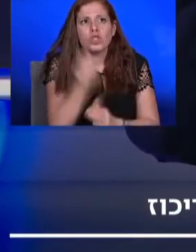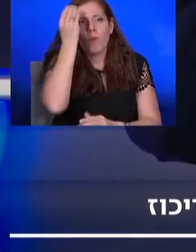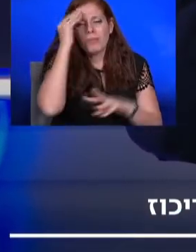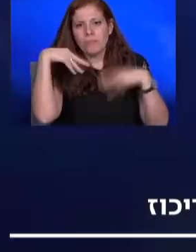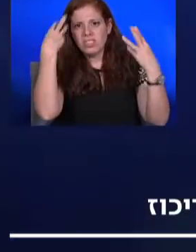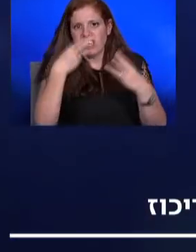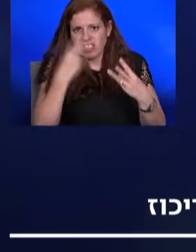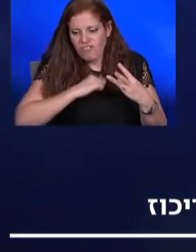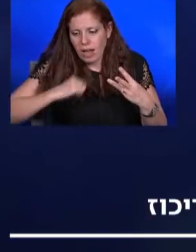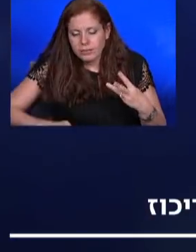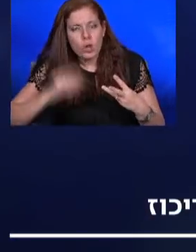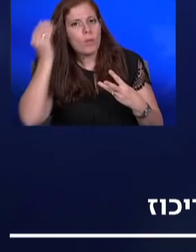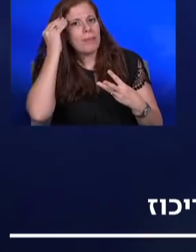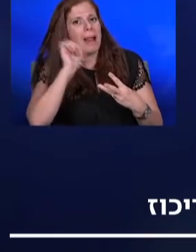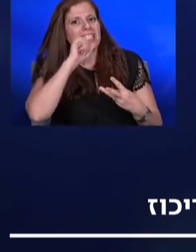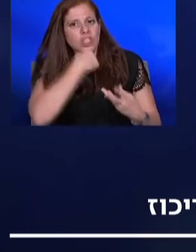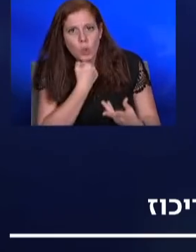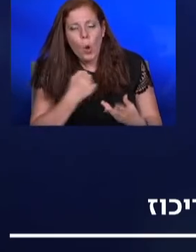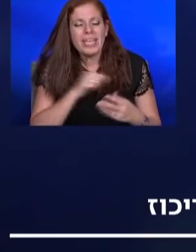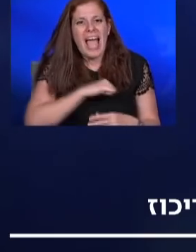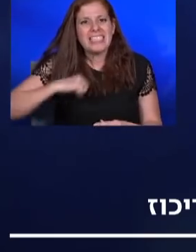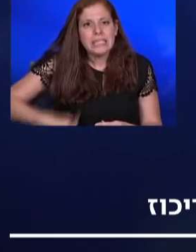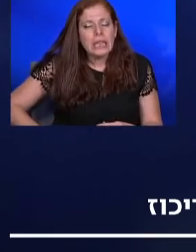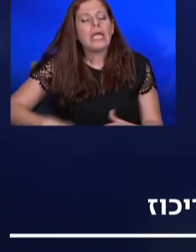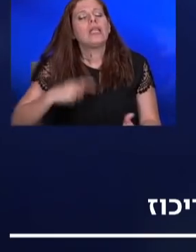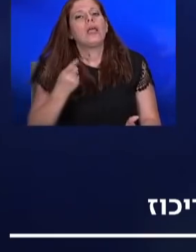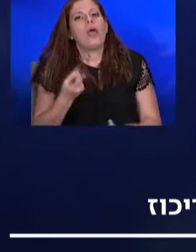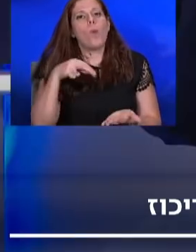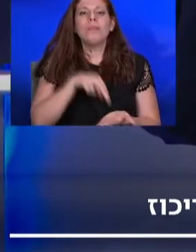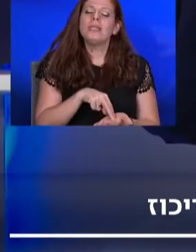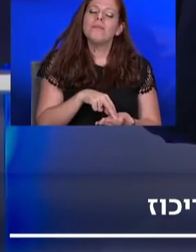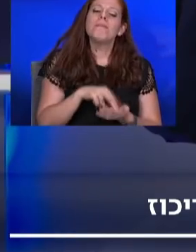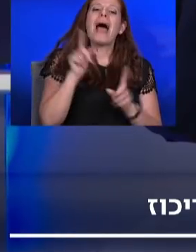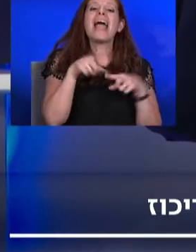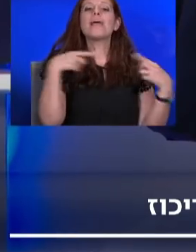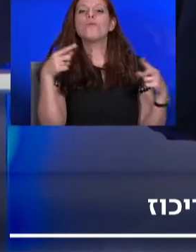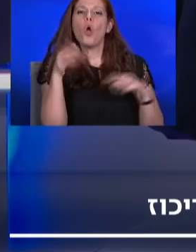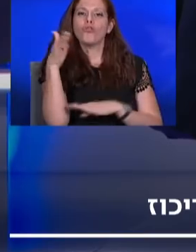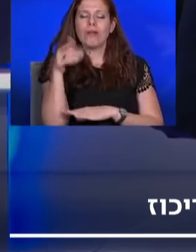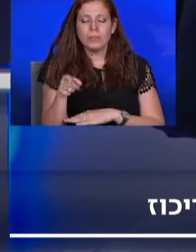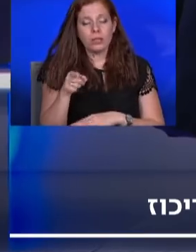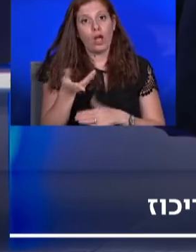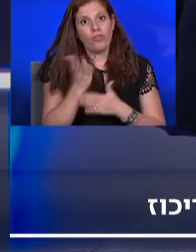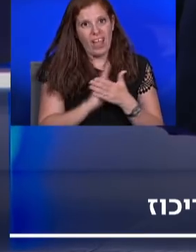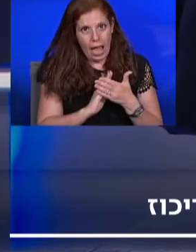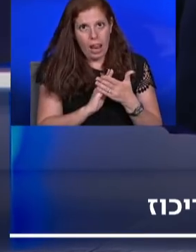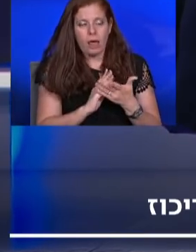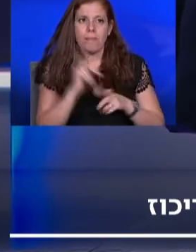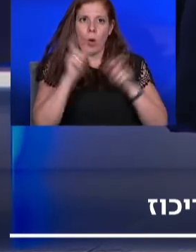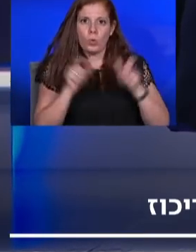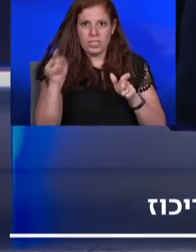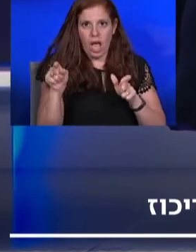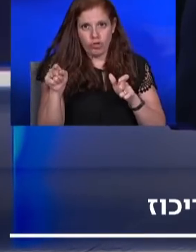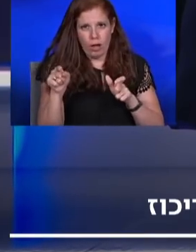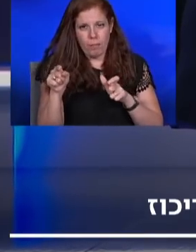ההיסטוריה הסינית. עכשיו, חלק מהאוכלוסייה שם האויגורית היא באמת דורשת עצמאות. בעבר היה שם